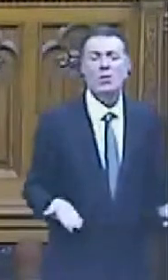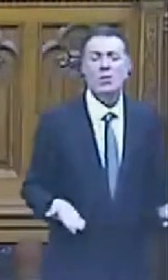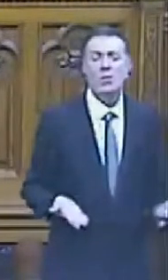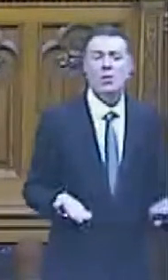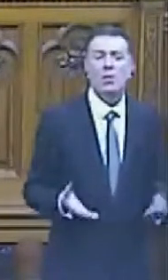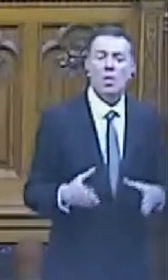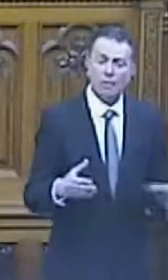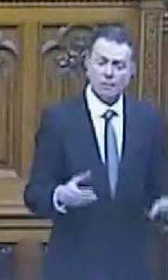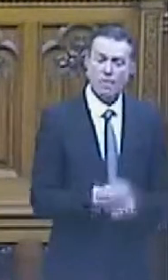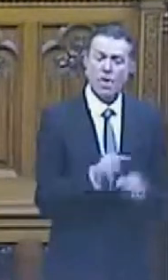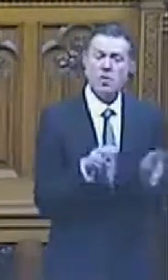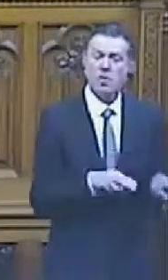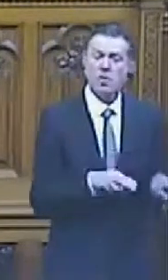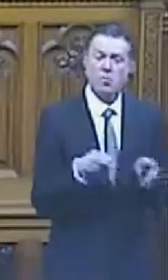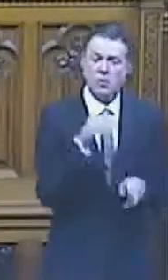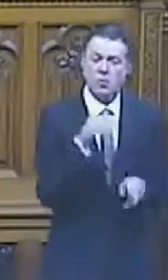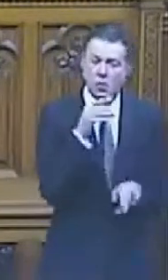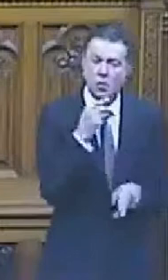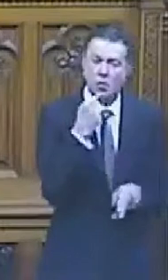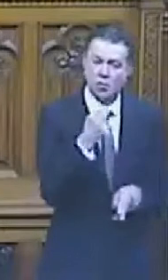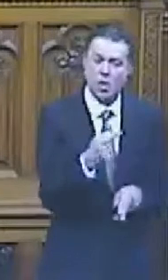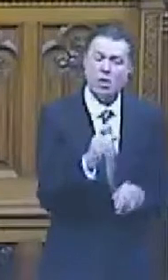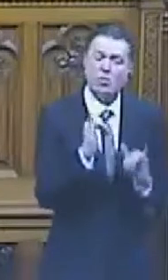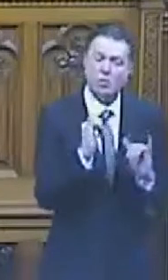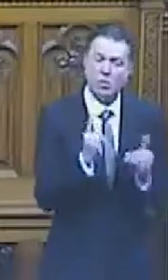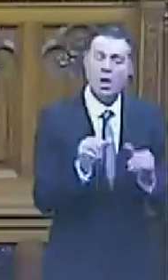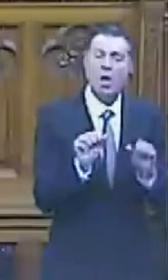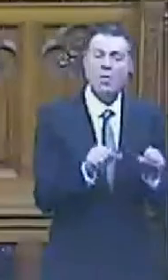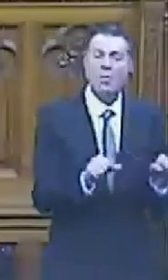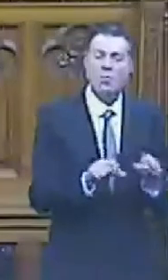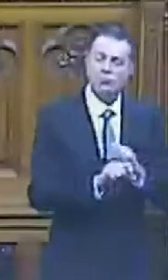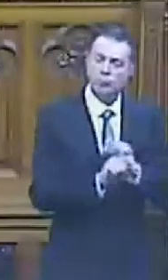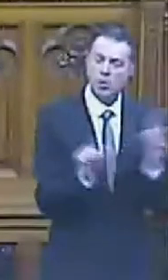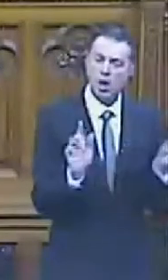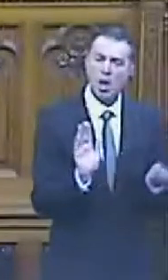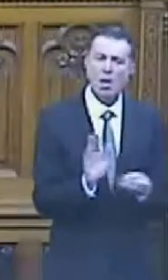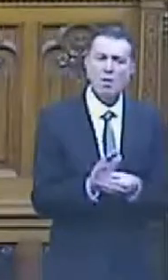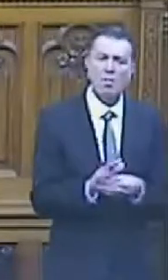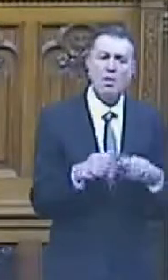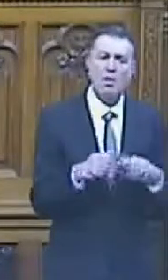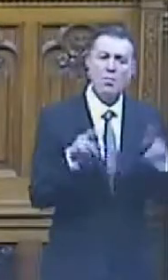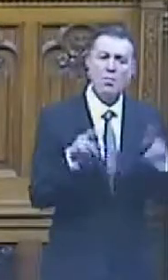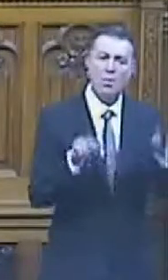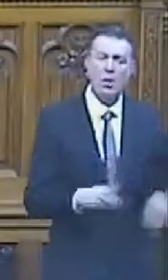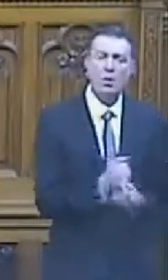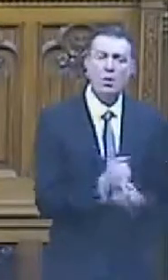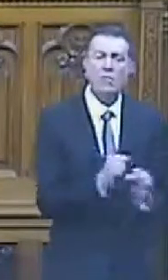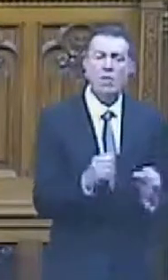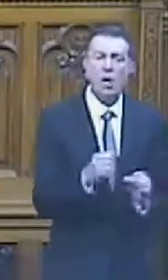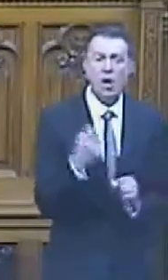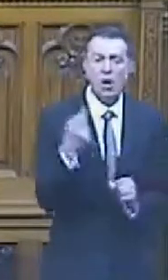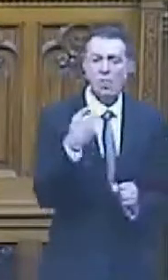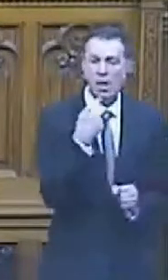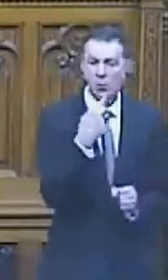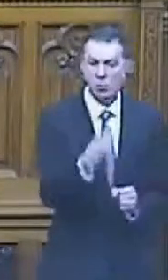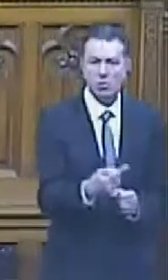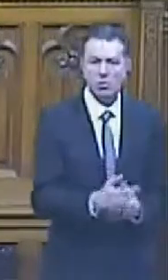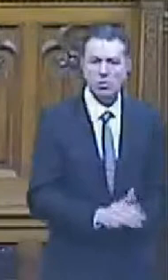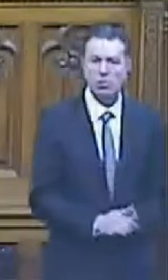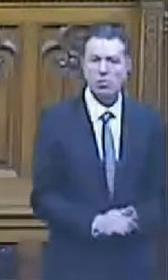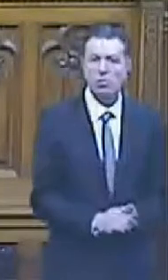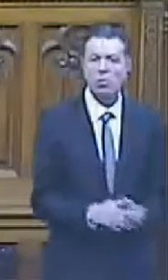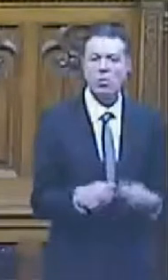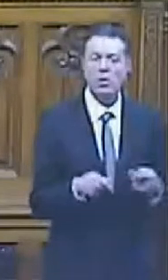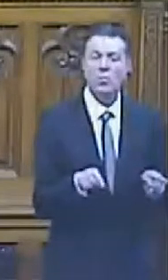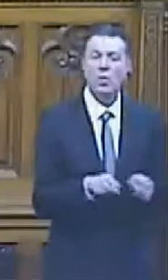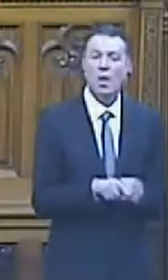des Verfassungsgerichtshofs möglich. Der Verfassungsgerichtshof sagt ganz klar, es gibt das Recht auf freie Meinungsäußerung und es